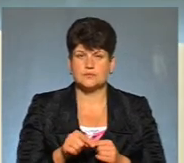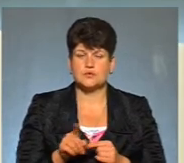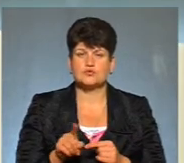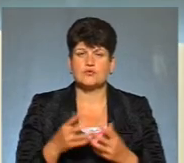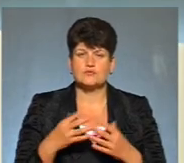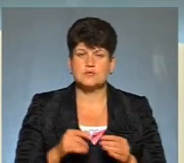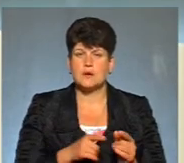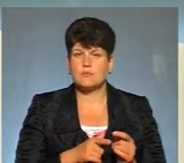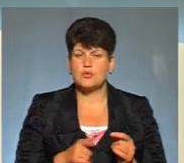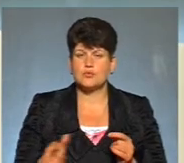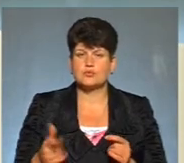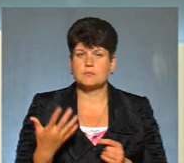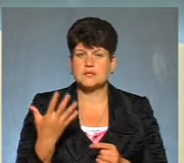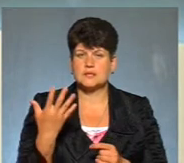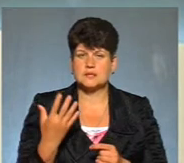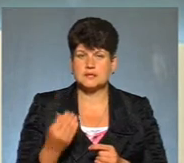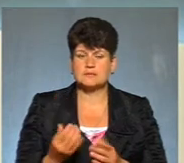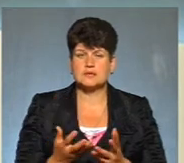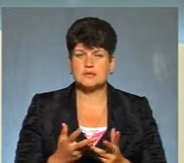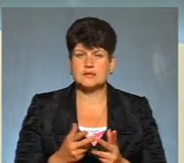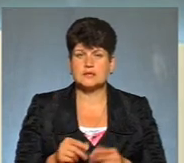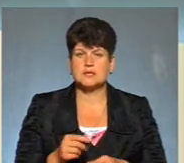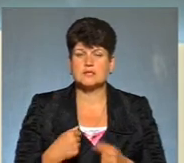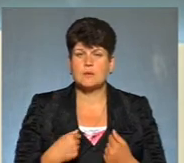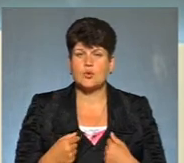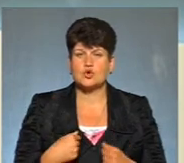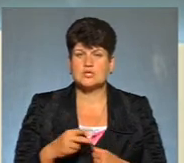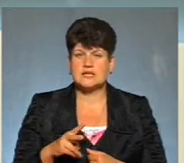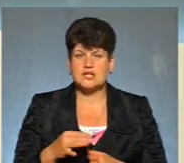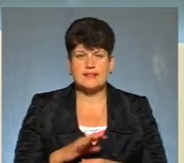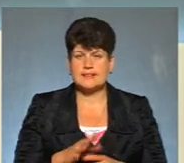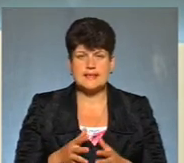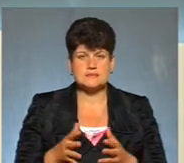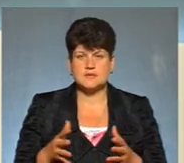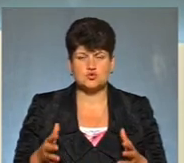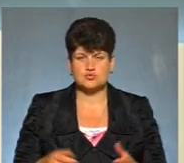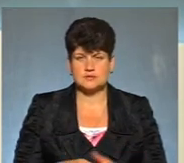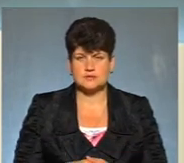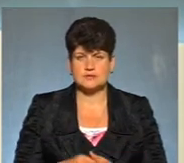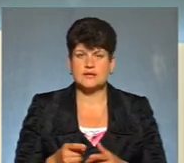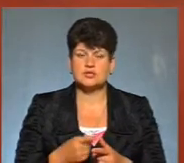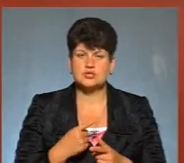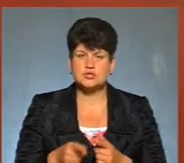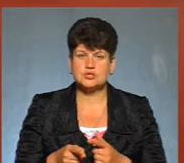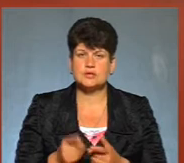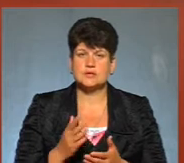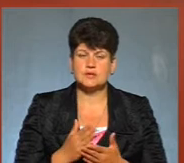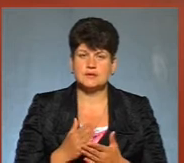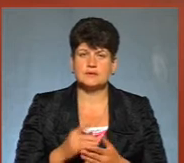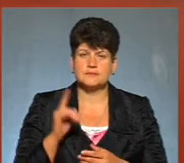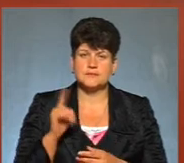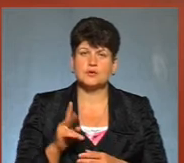протягом останніх 5 днів там кількість постраждалих не збільшується. Чи встановлено, хто був